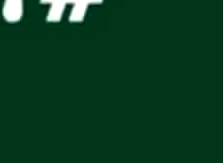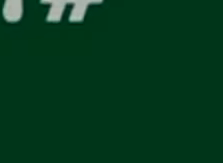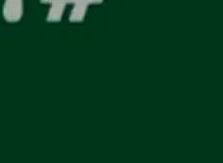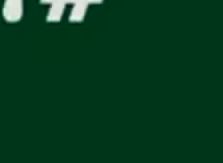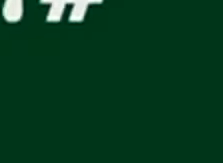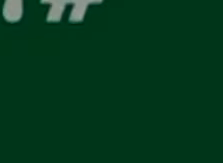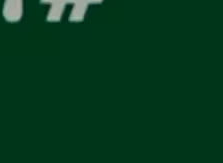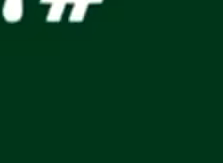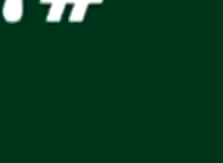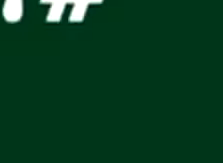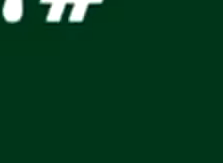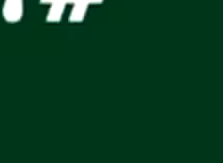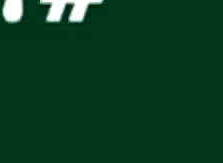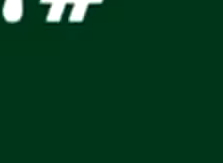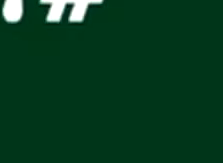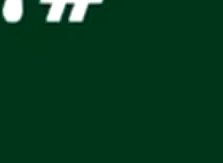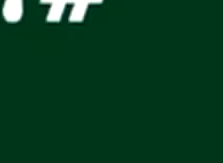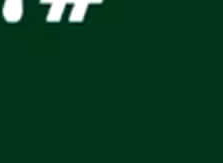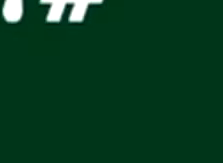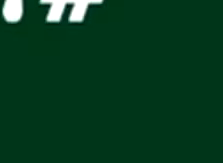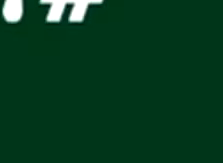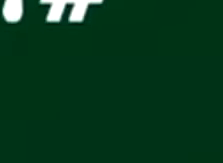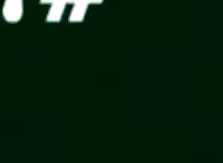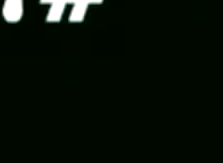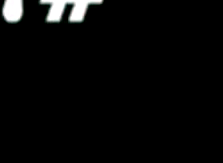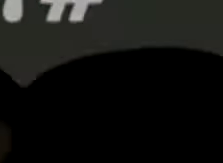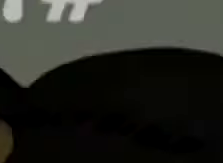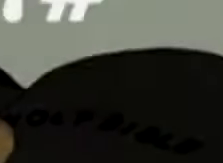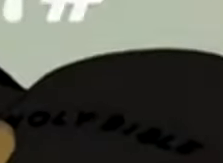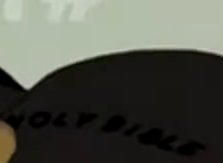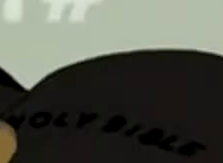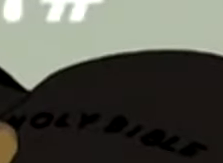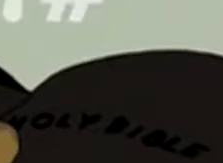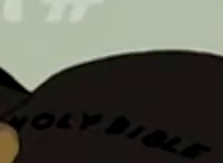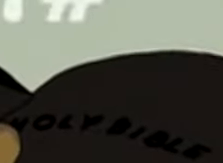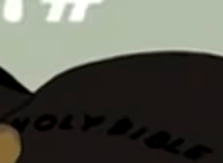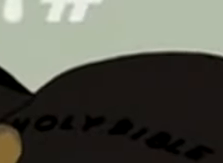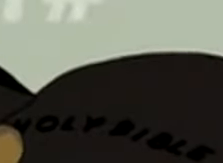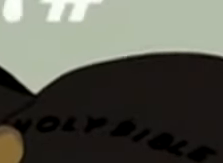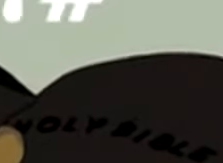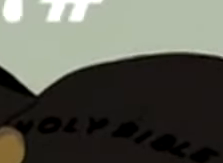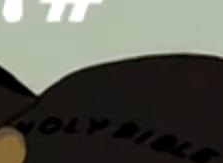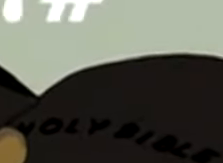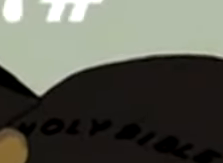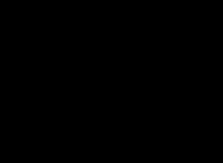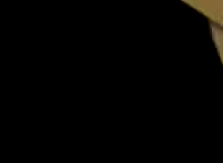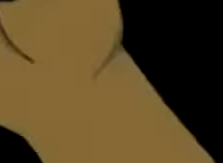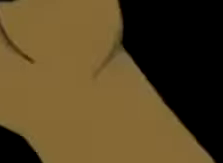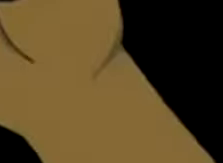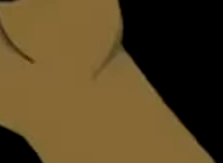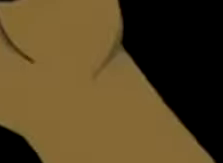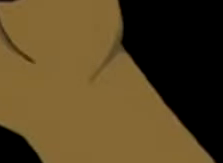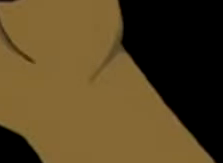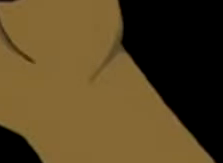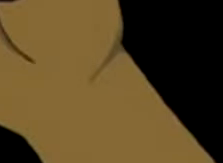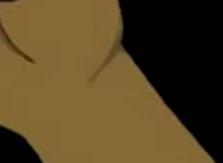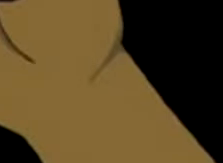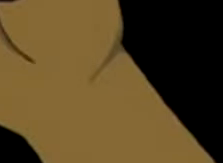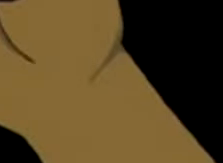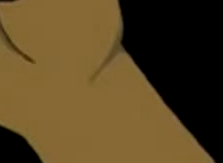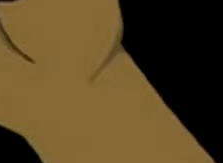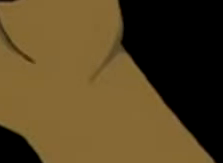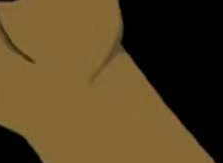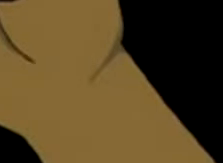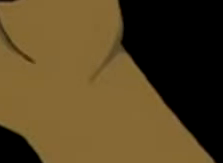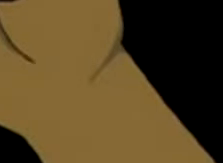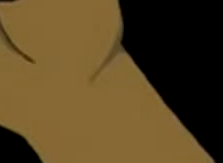wangu ninayemkimbilia ninapohitaji kuwa salama. Zaburi 18 mstari wa pili. Zaburi 18